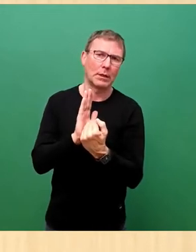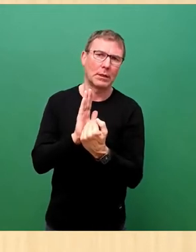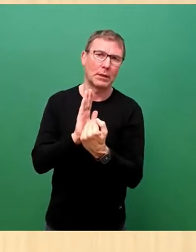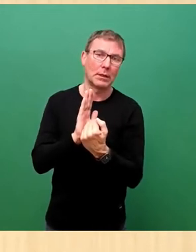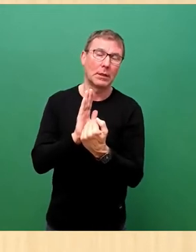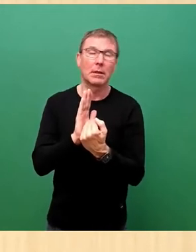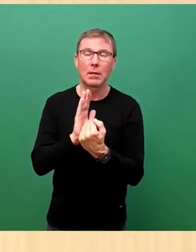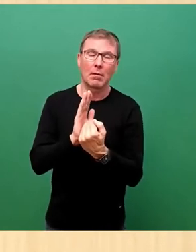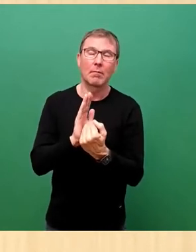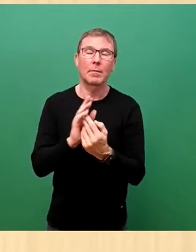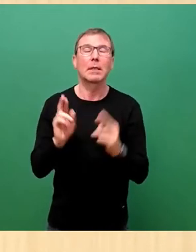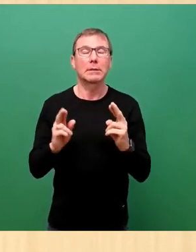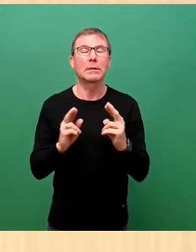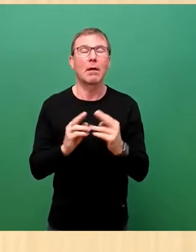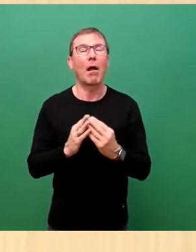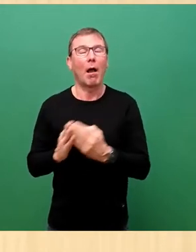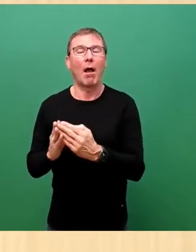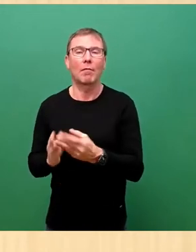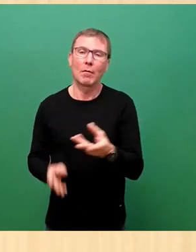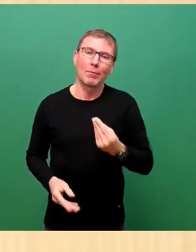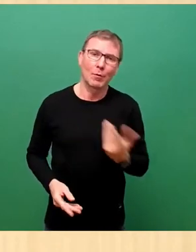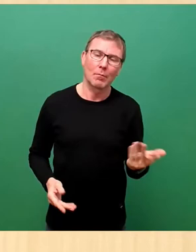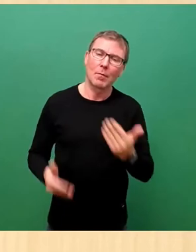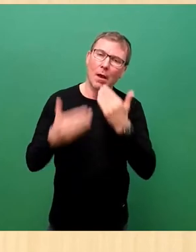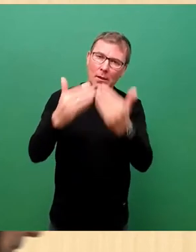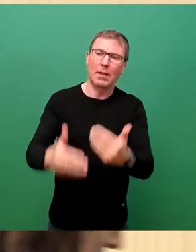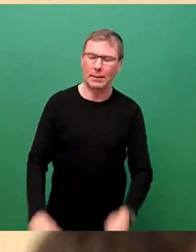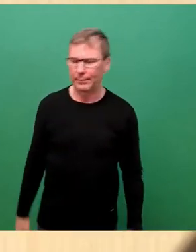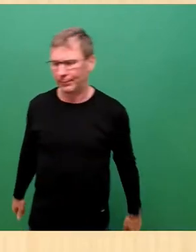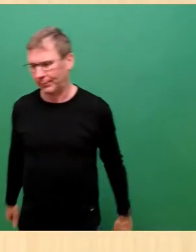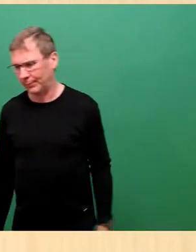sicherer Hafen erzielen werden. Vielen Dank.